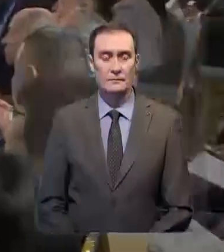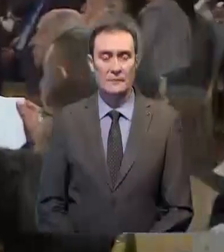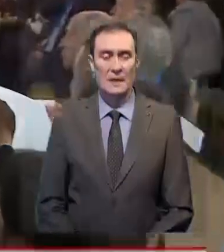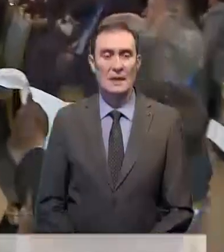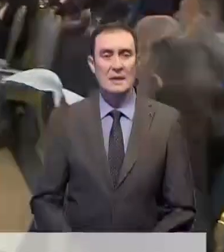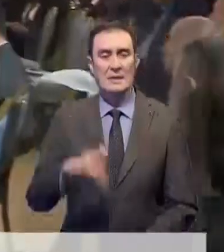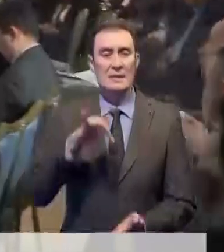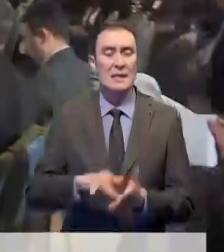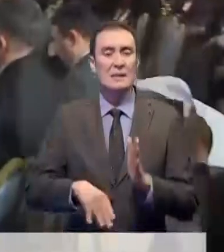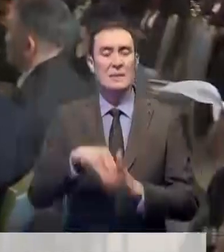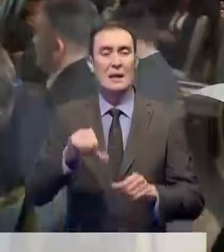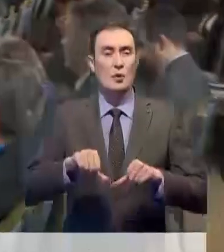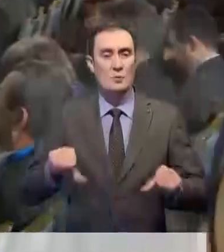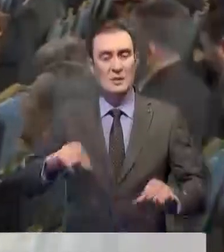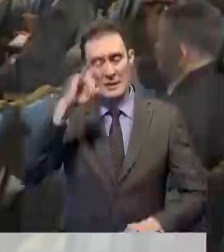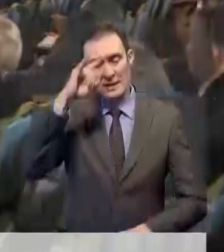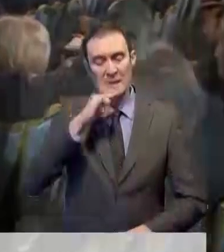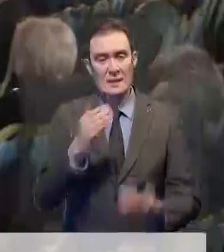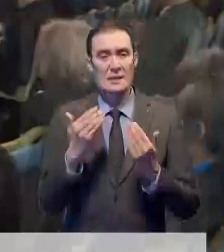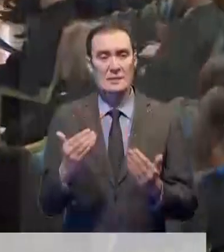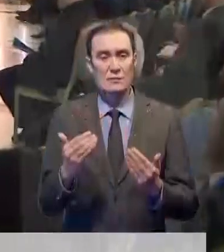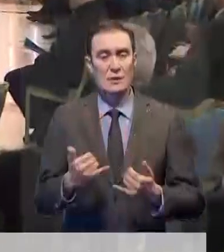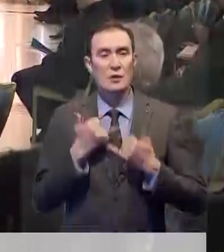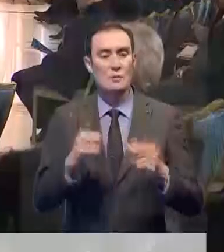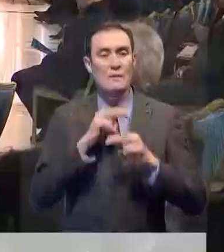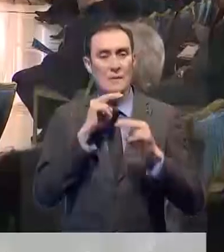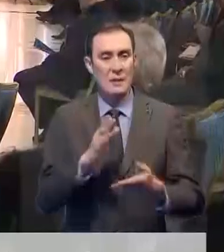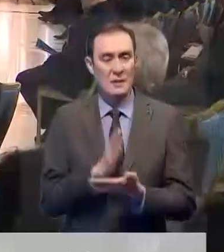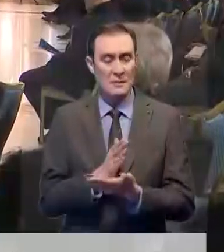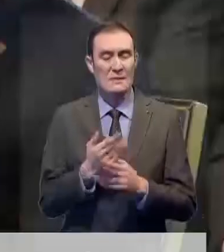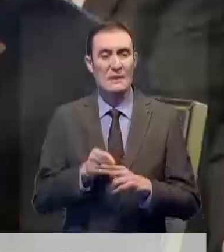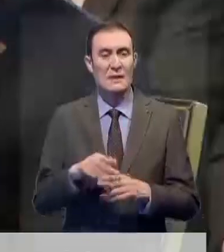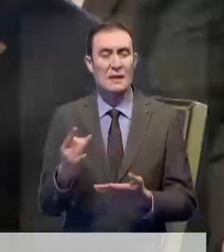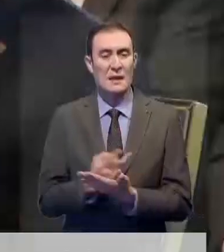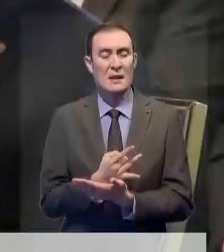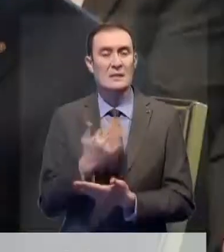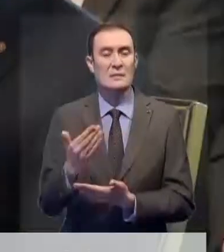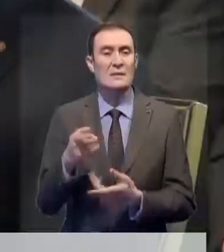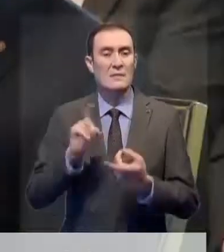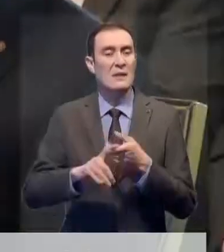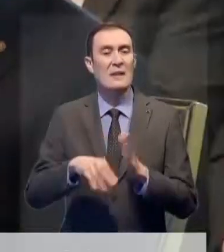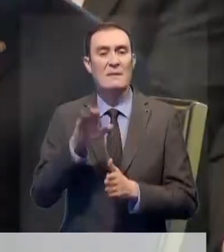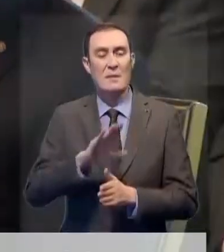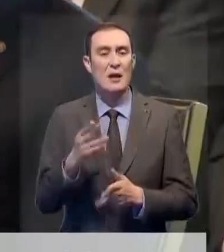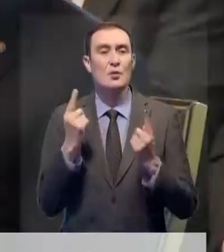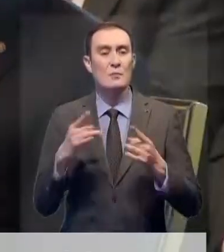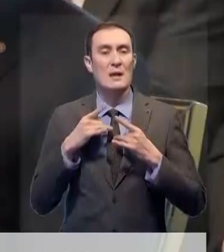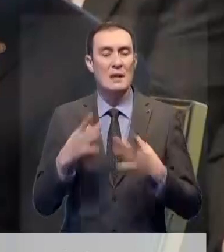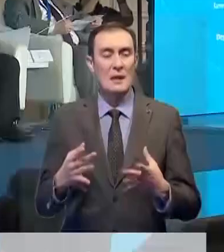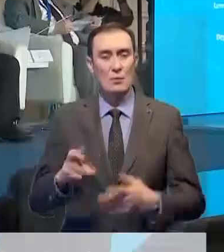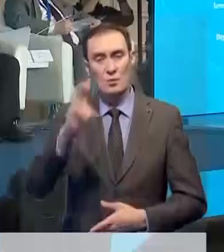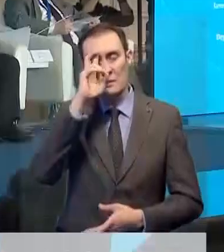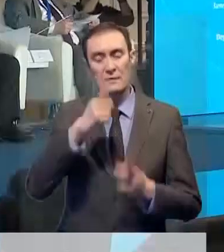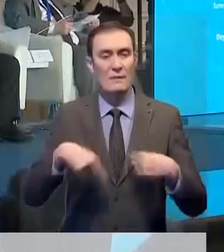К Центральной избирательной комиссии Казахстана сегодня приковано особое внимание. На этот раз интерес связан не с выборами, а юбилеем